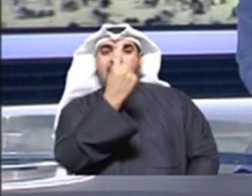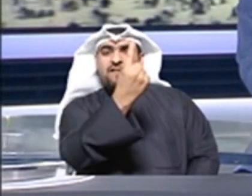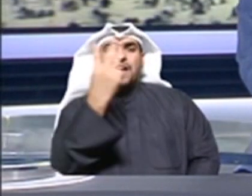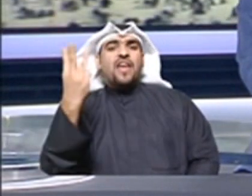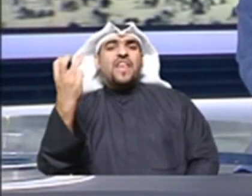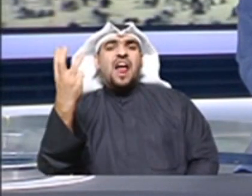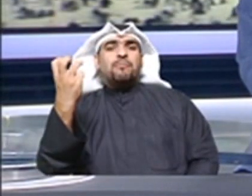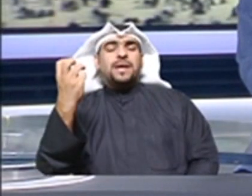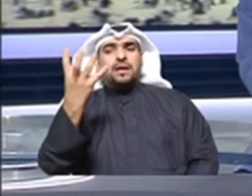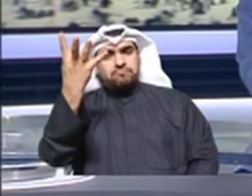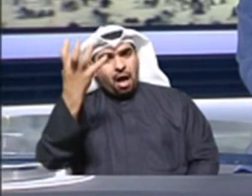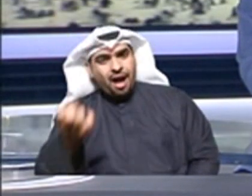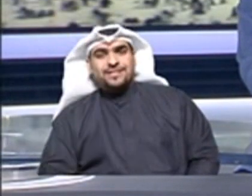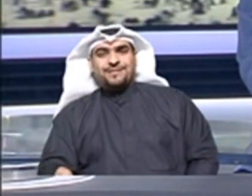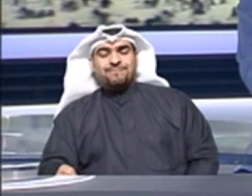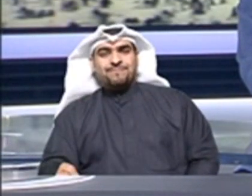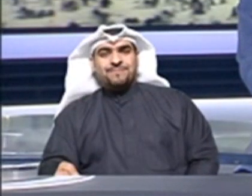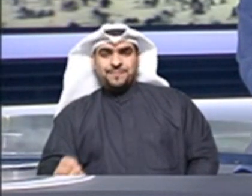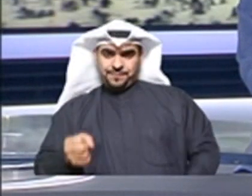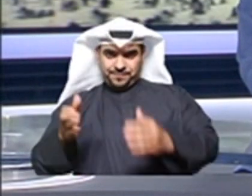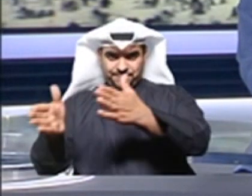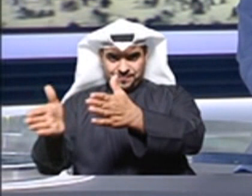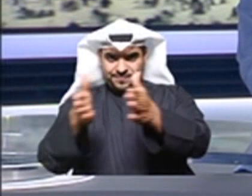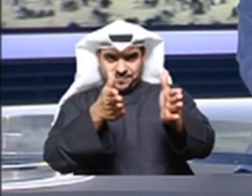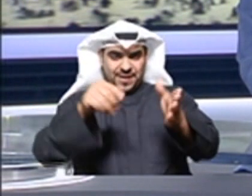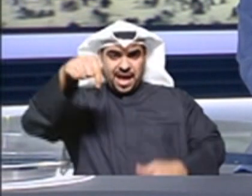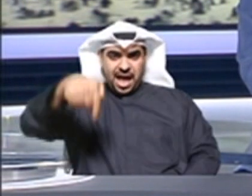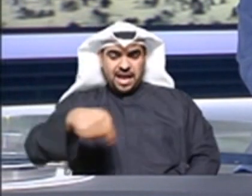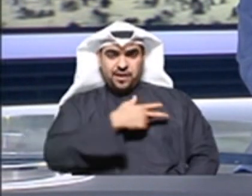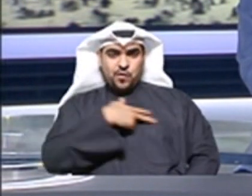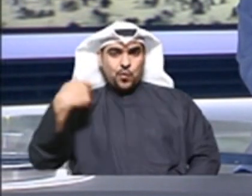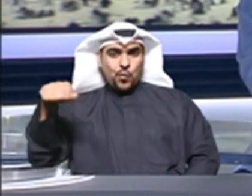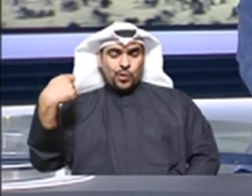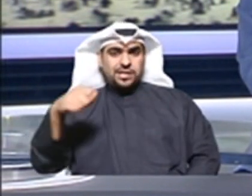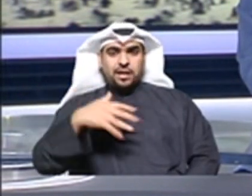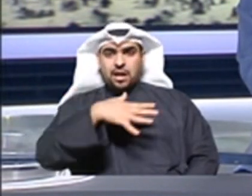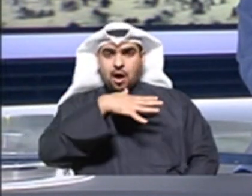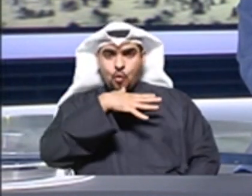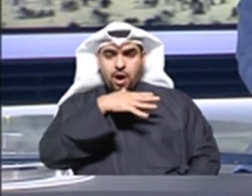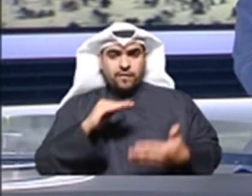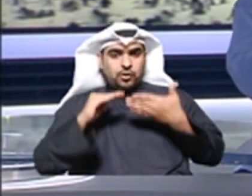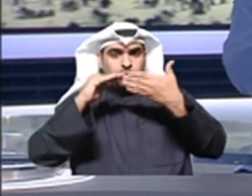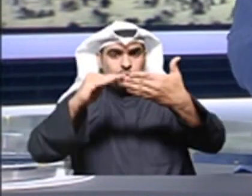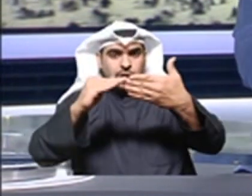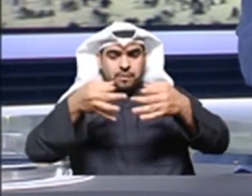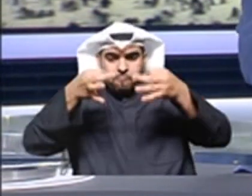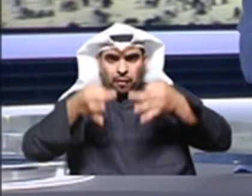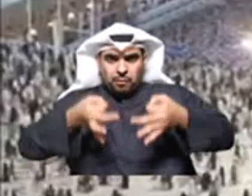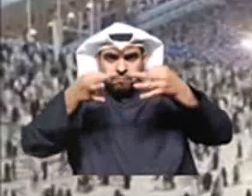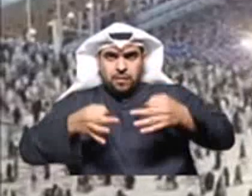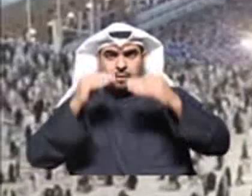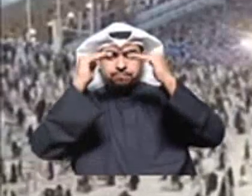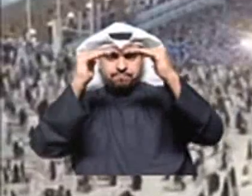تعمل وفق استراتيجية واضحة ومحددة الأهداف ترمي إلى تسهيل إجراءات الحج للمواطنين.